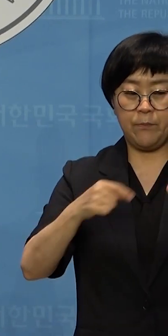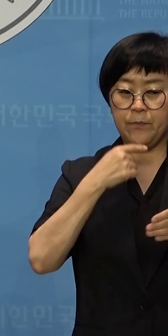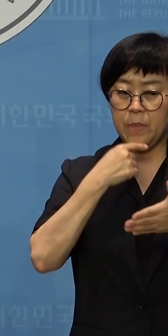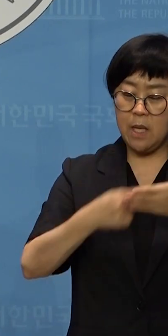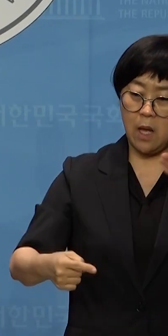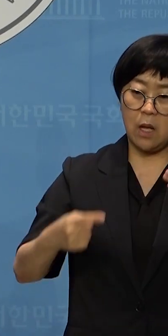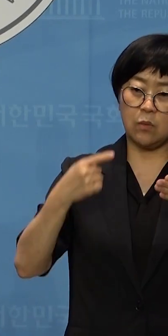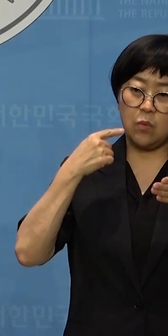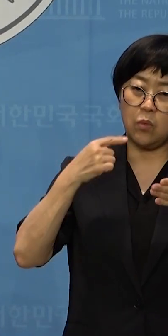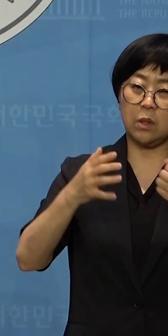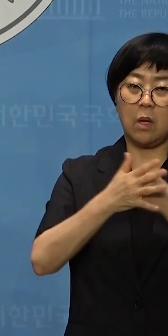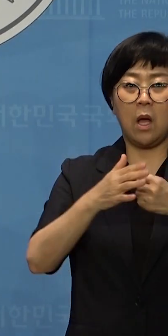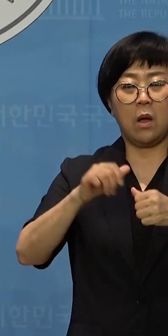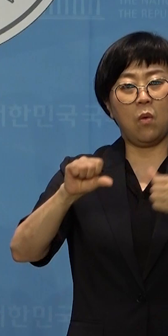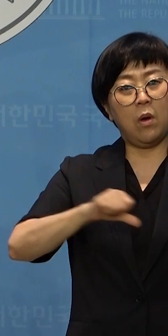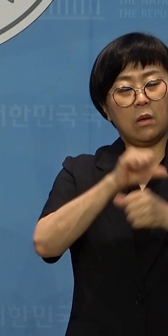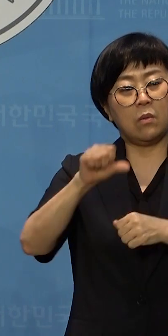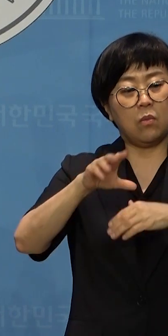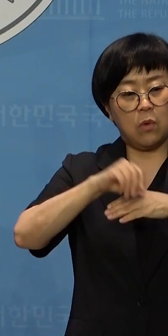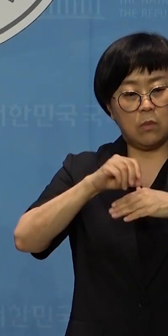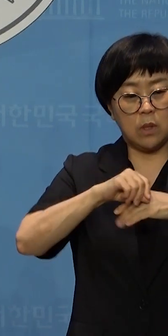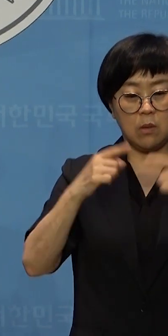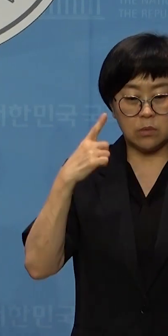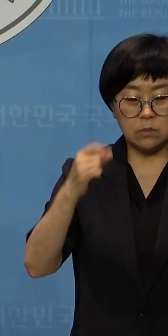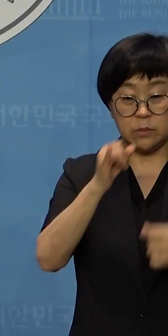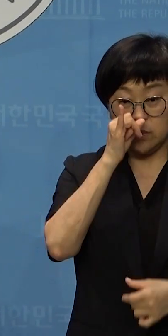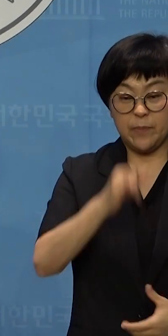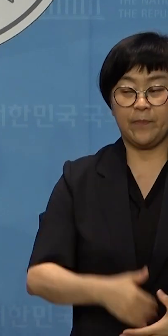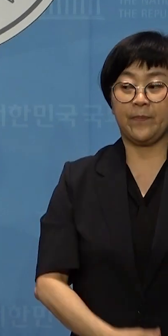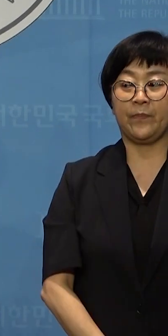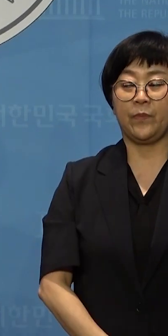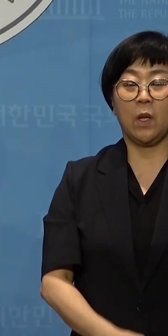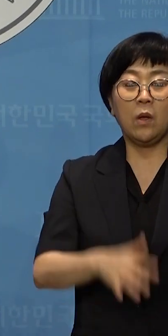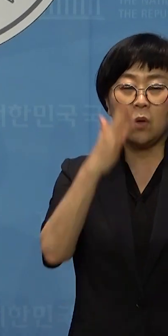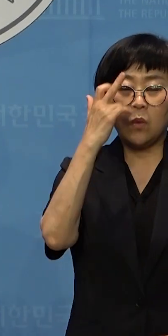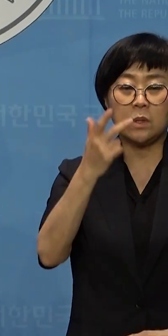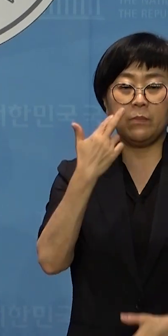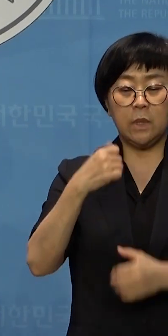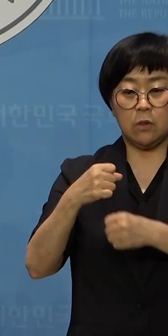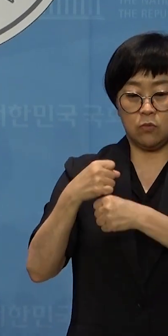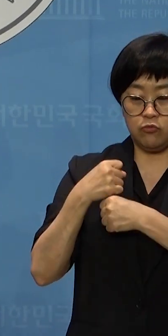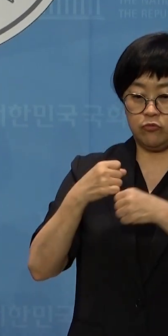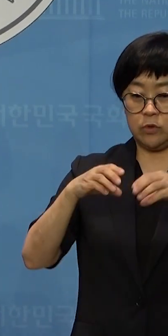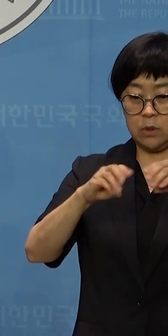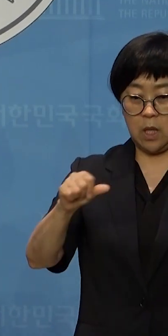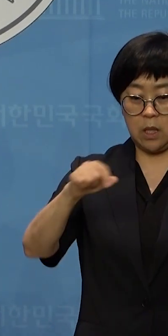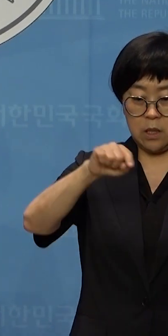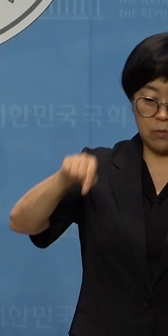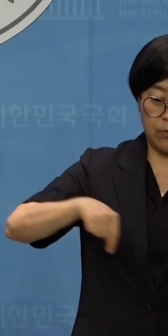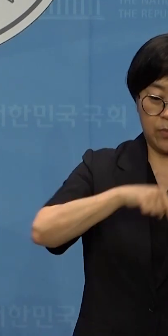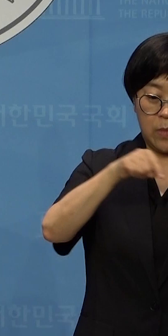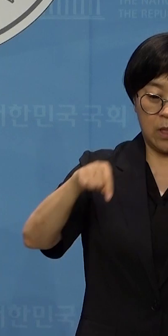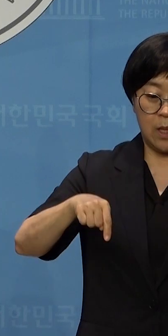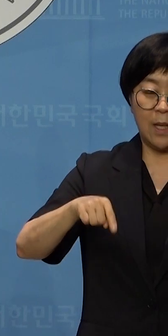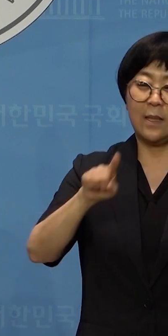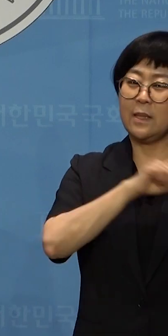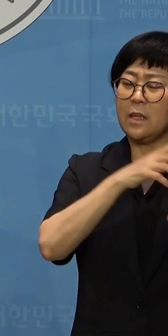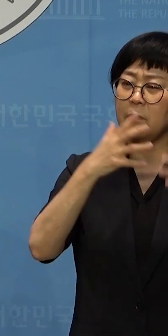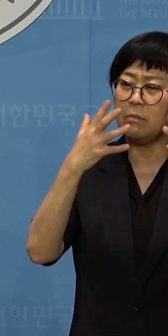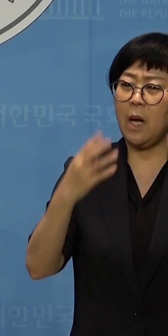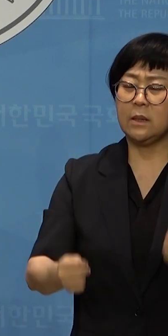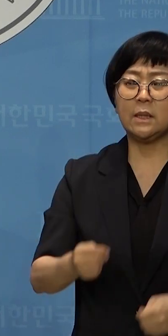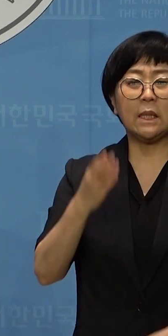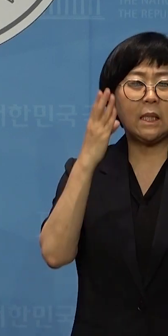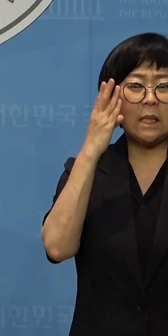끼칠 정도의 심각한 환경오염이 여전히 존재합니다. 용산 미군기지에는 국내 미군기지 중 가장 많은